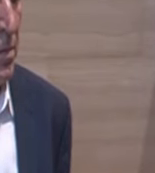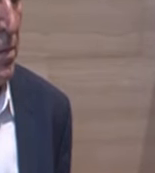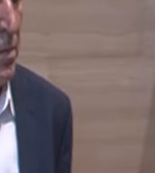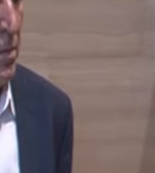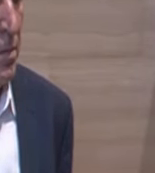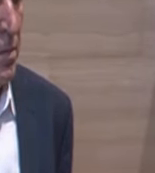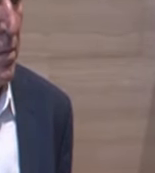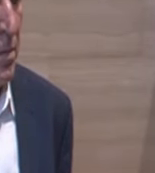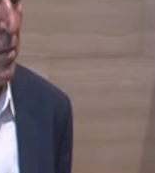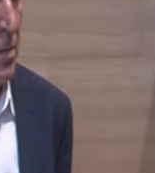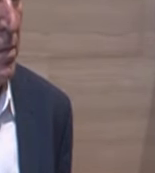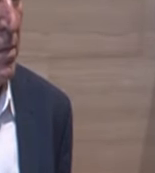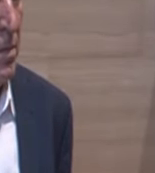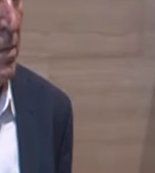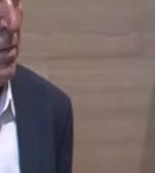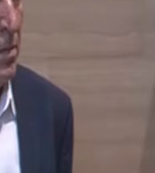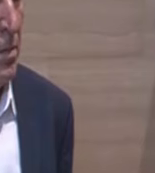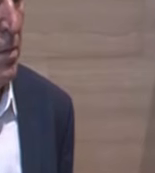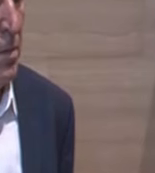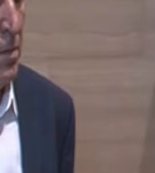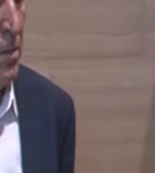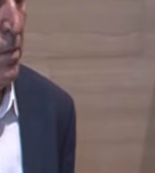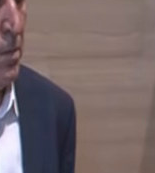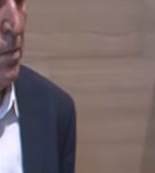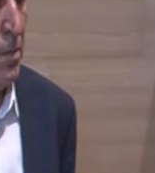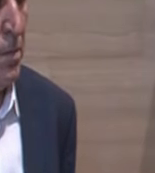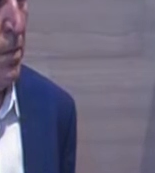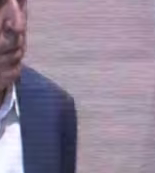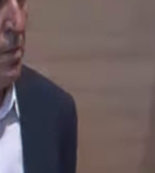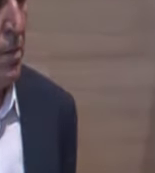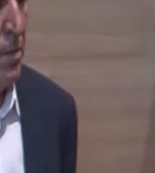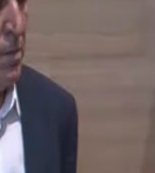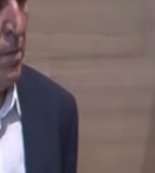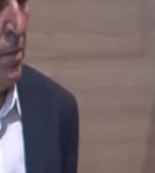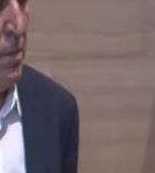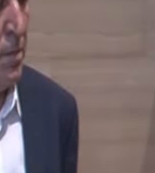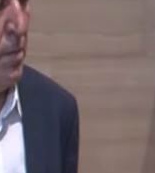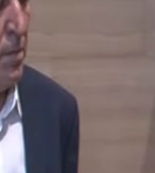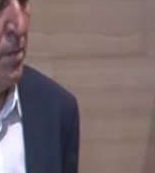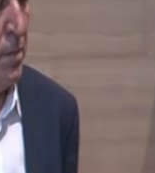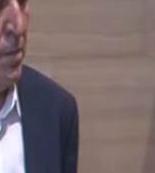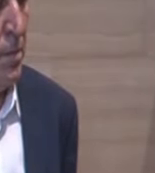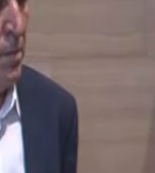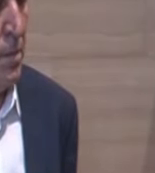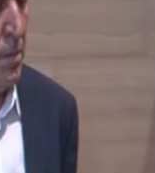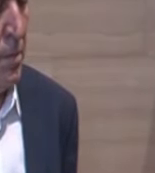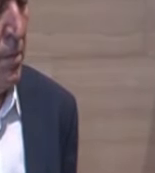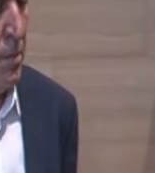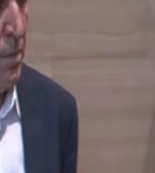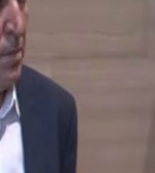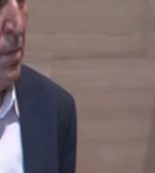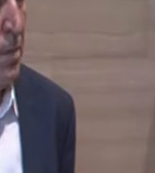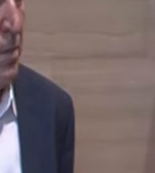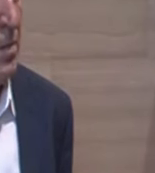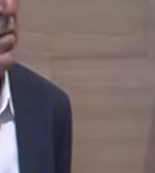وامل ان الايام القريبه والمقبله ستصل الى حل لن اخذ اي